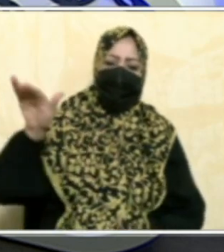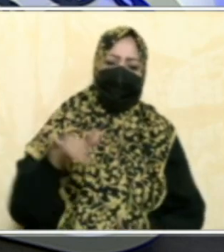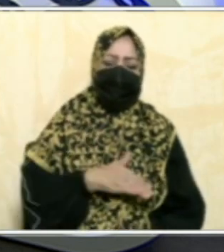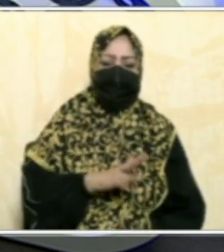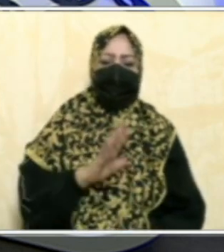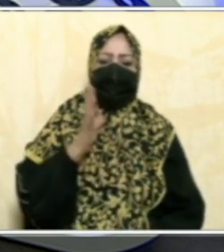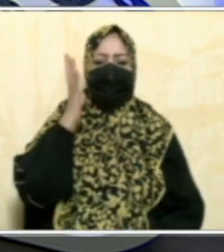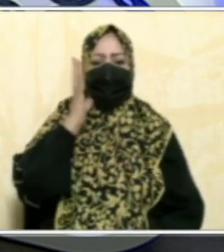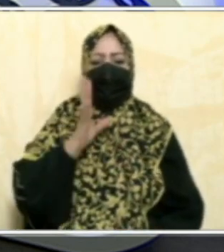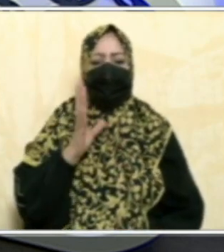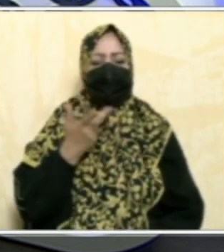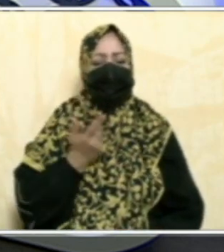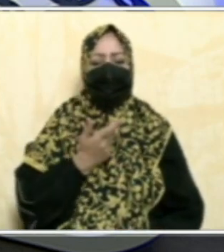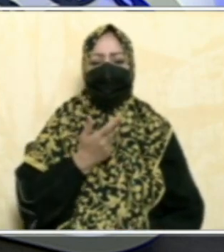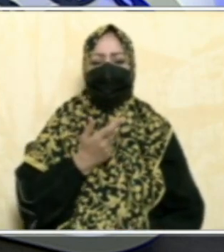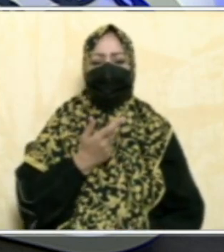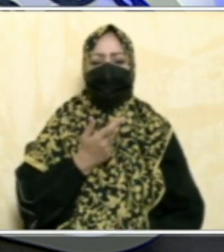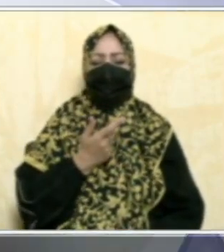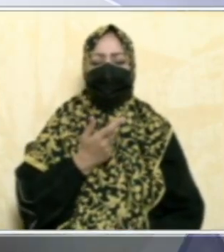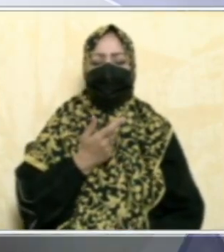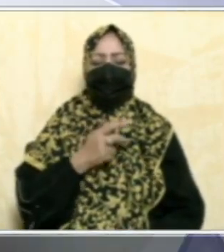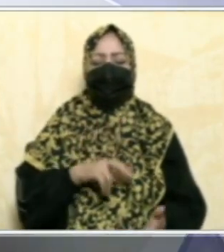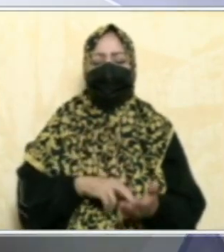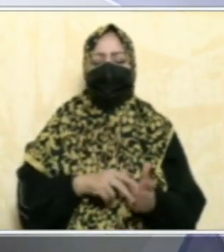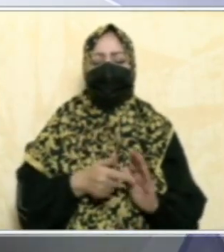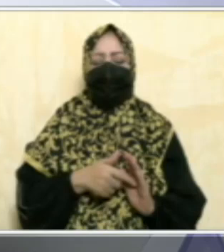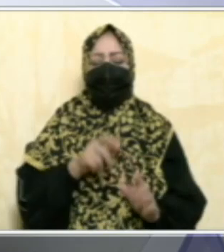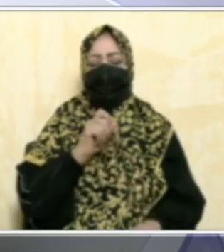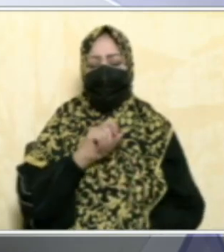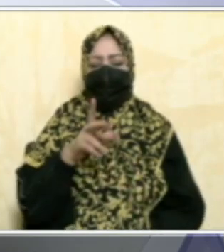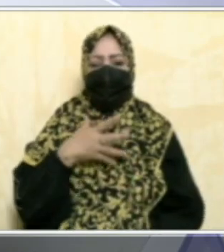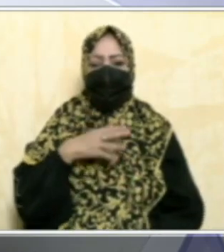واضح. شكرا بارك الله فيك شيخ. عفوا.